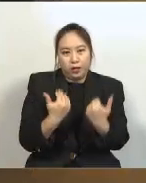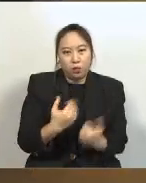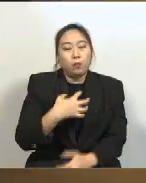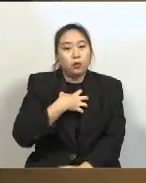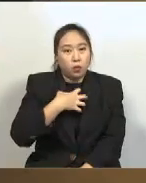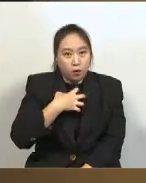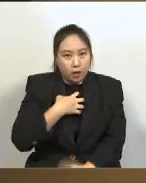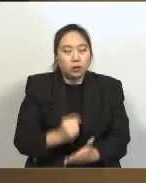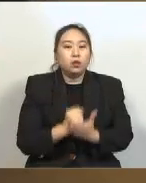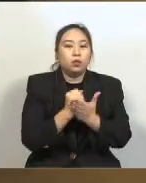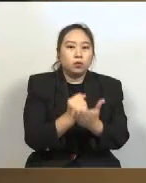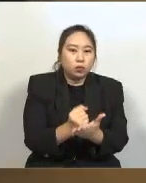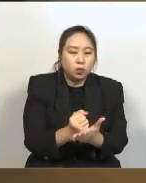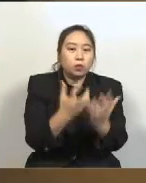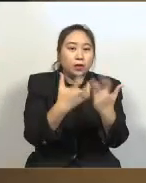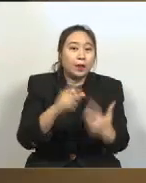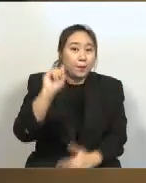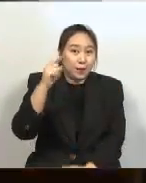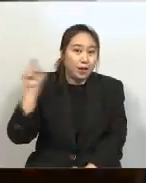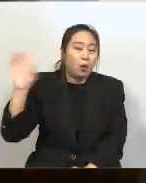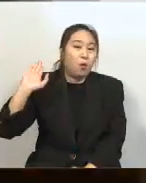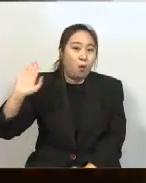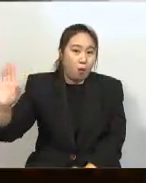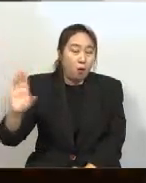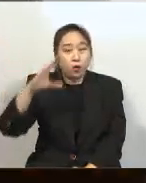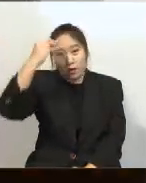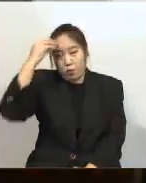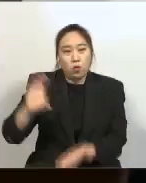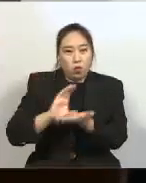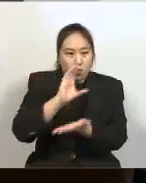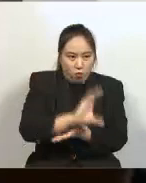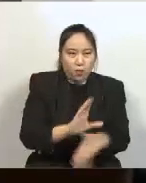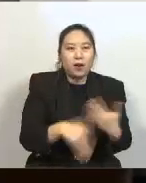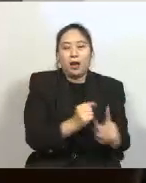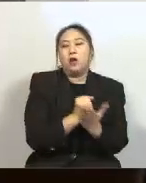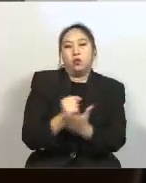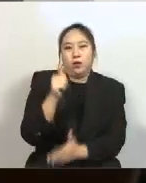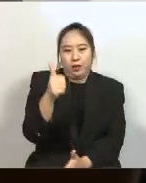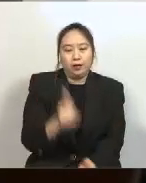องการและช่วยพัฒนาอุตสาหกรรมใหม่ของนักลงทุนชาวญี่ปุ่นได้อย่างแน่นอนค่ะ